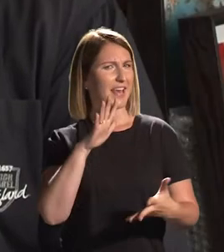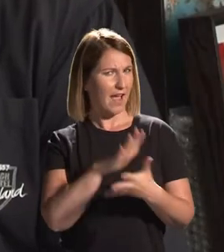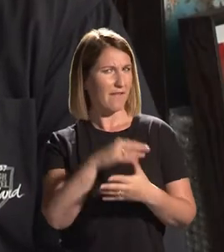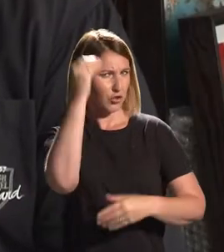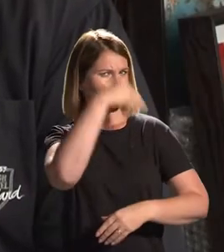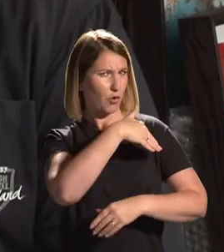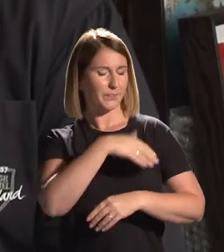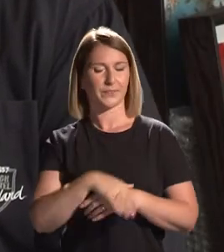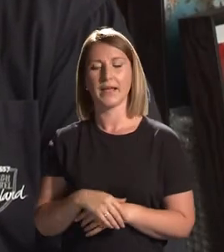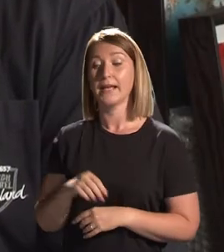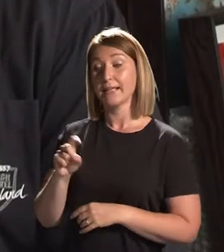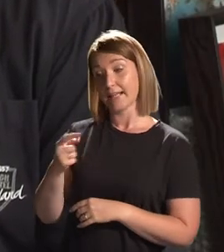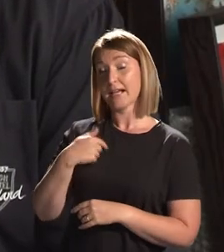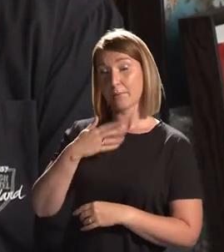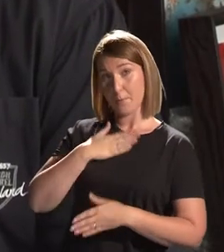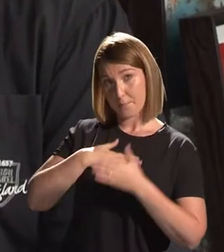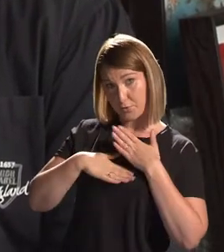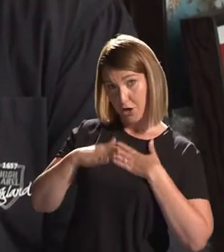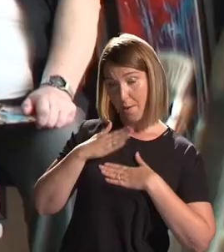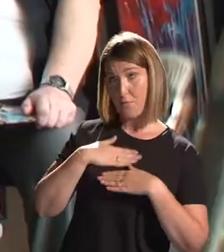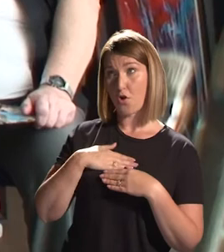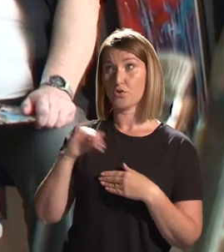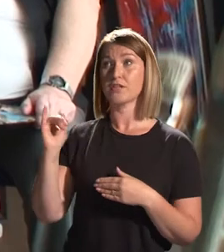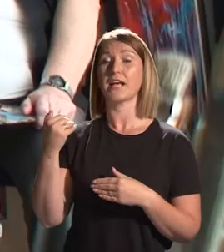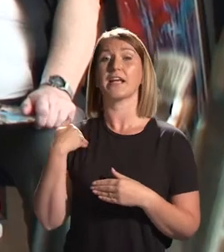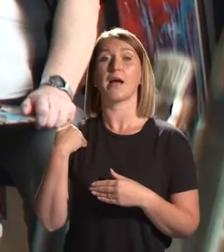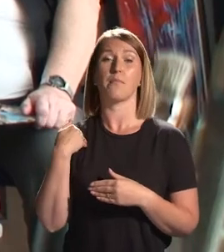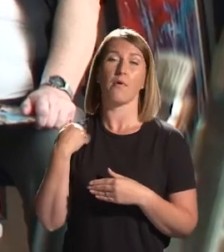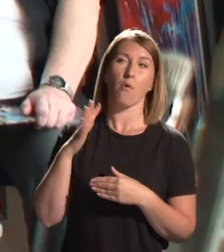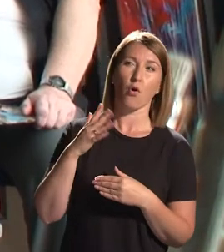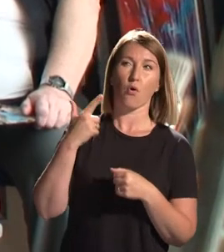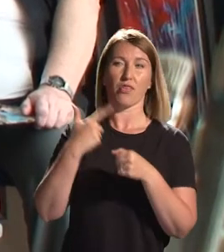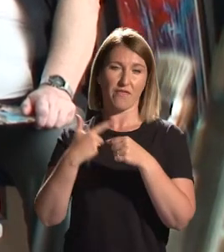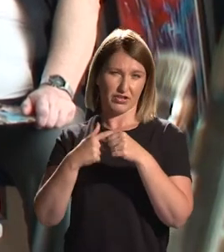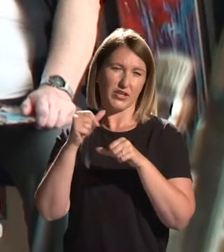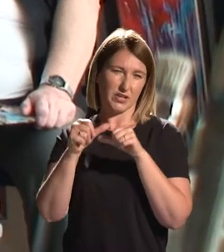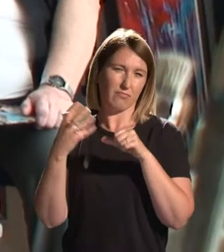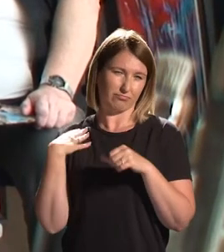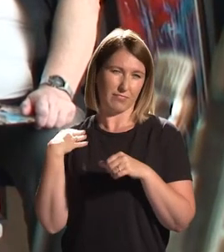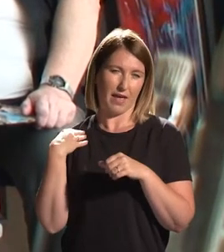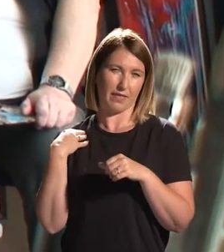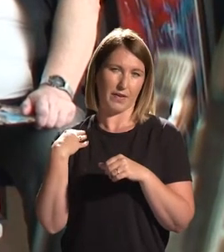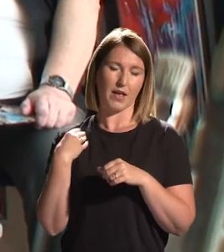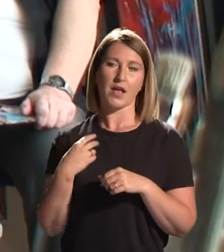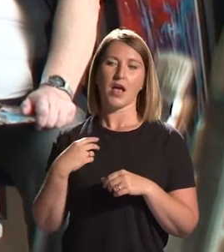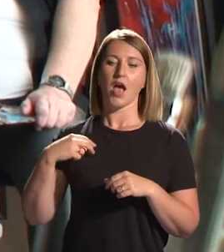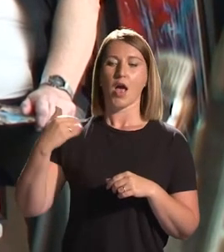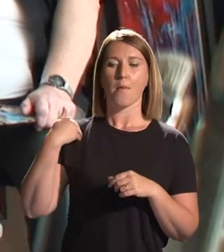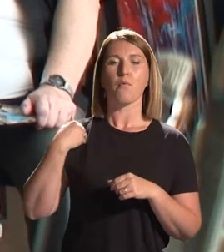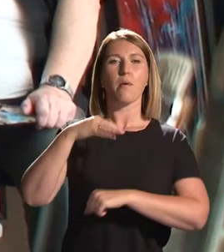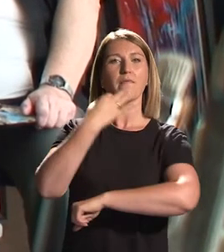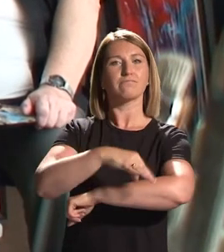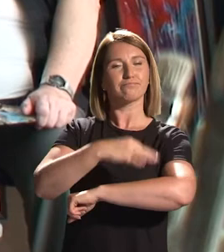tą przyjemność w moim wieku, że jako gzup miałem tam 20 lat, że trafiłem w Krakowie na